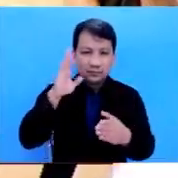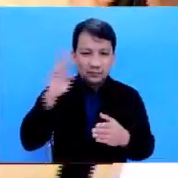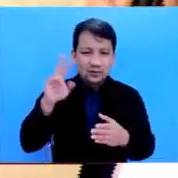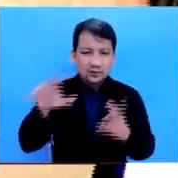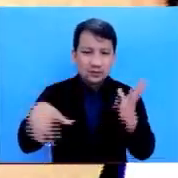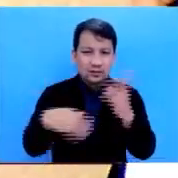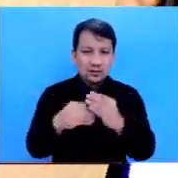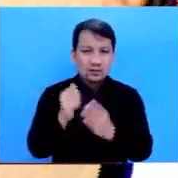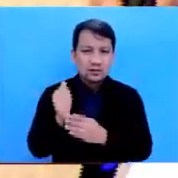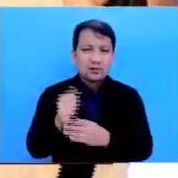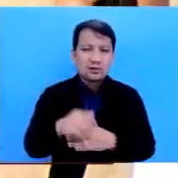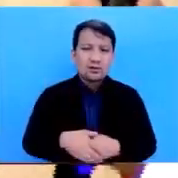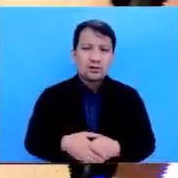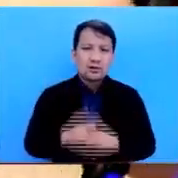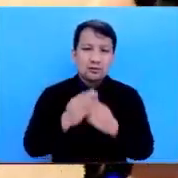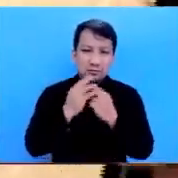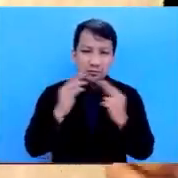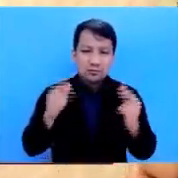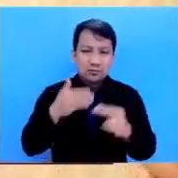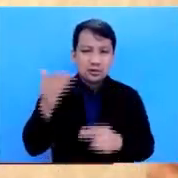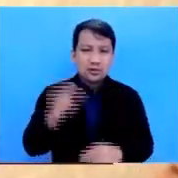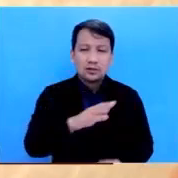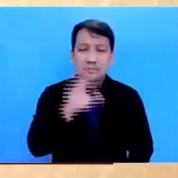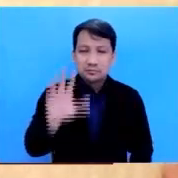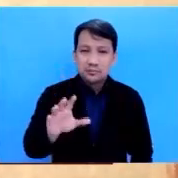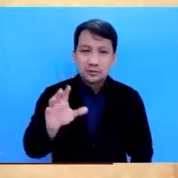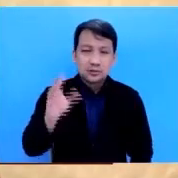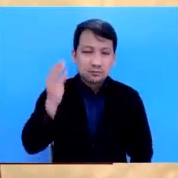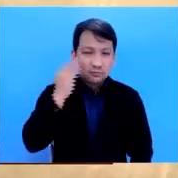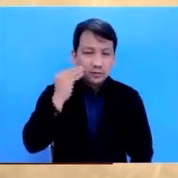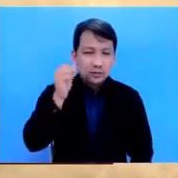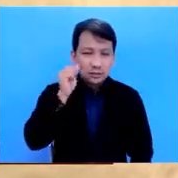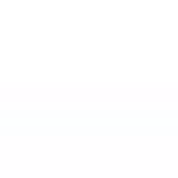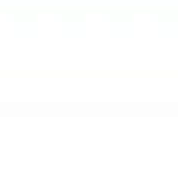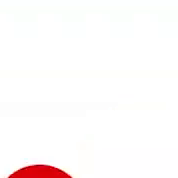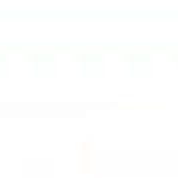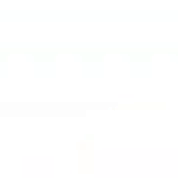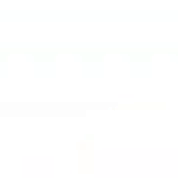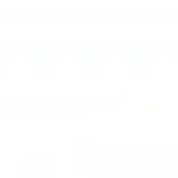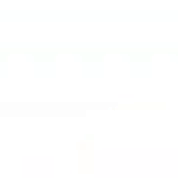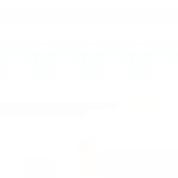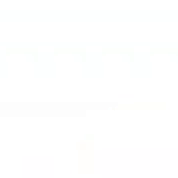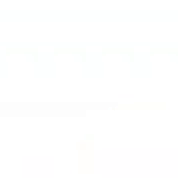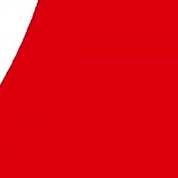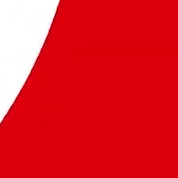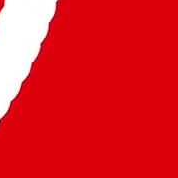dyan. Nagbabalita mula sa frontline, Marlene Alcaide, News 5.